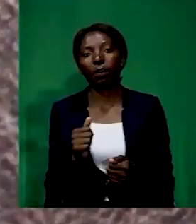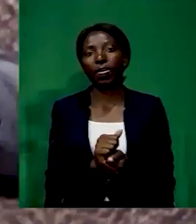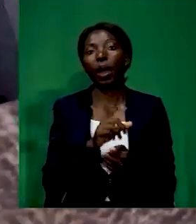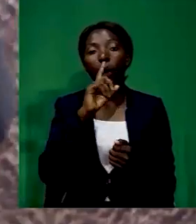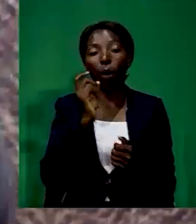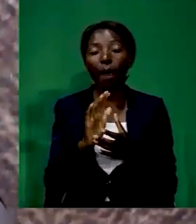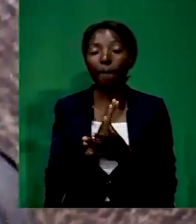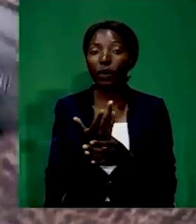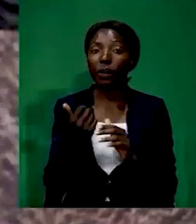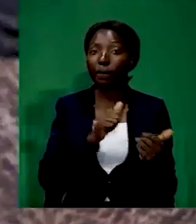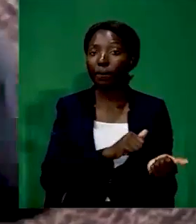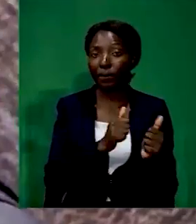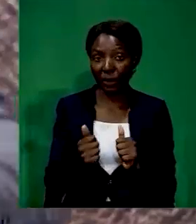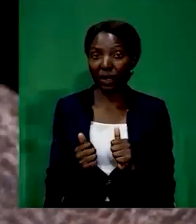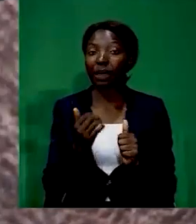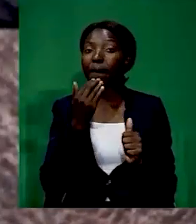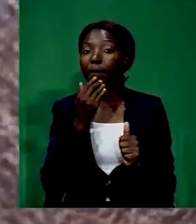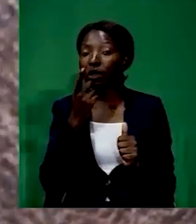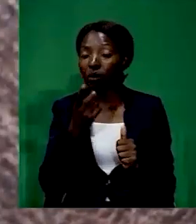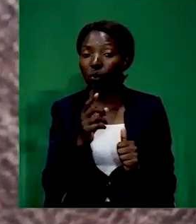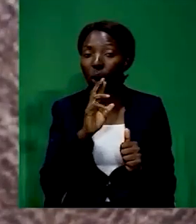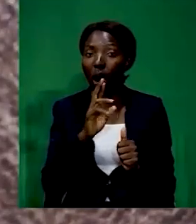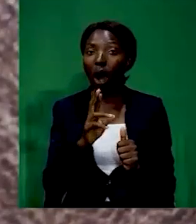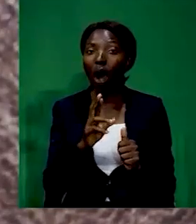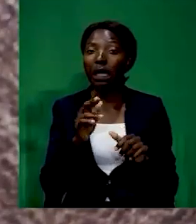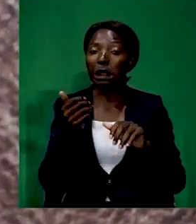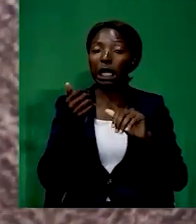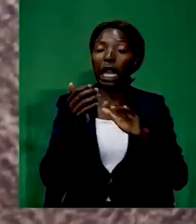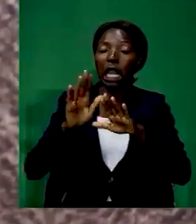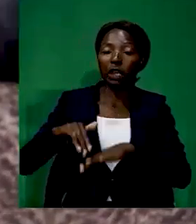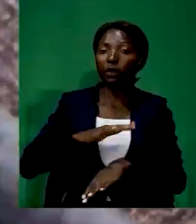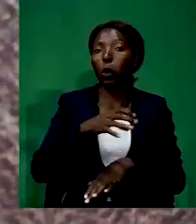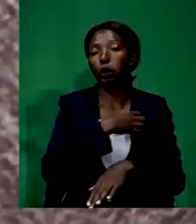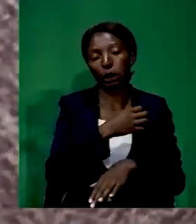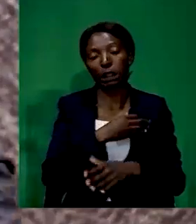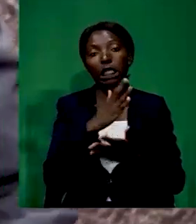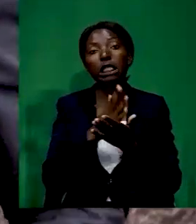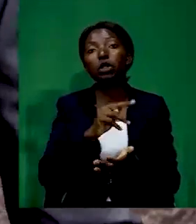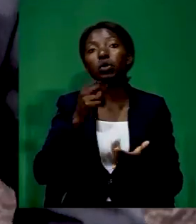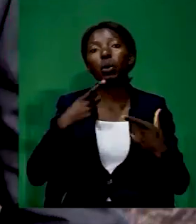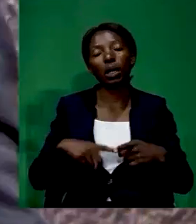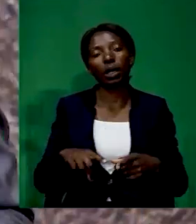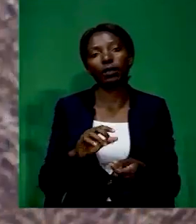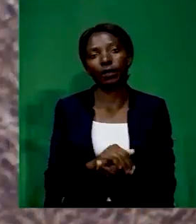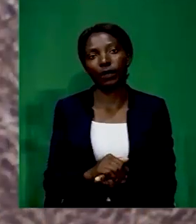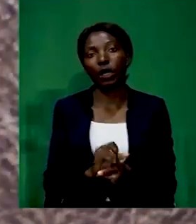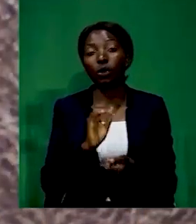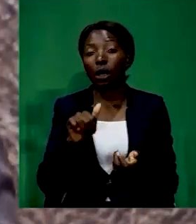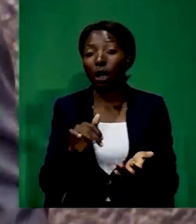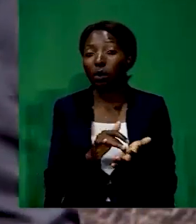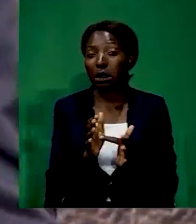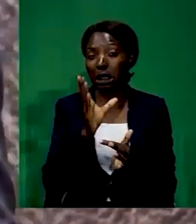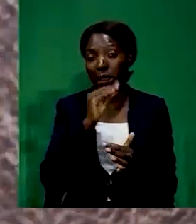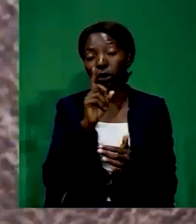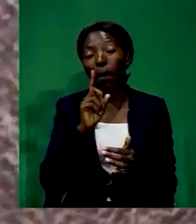yei baptism is a sign of dying and resurrecting to a new life saka Jesu kana